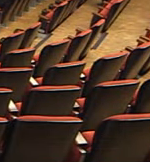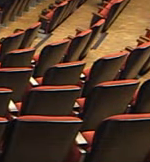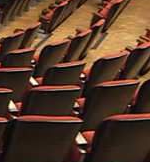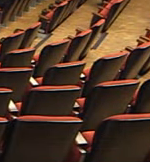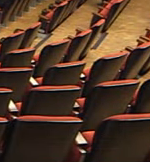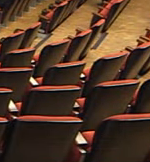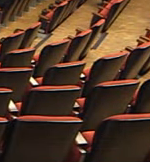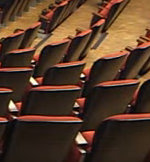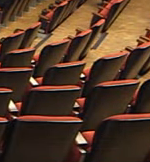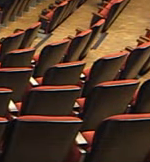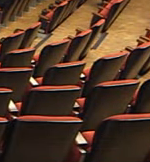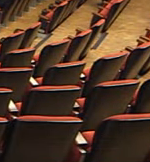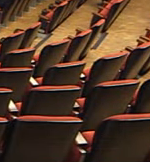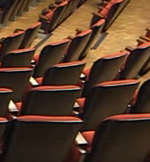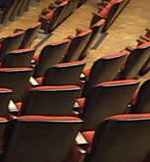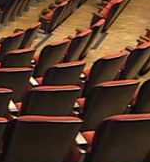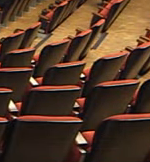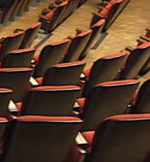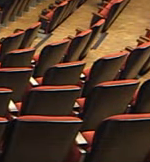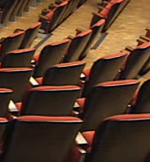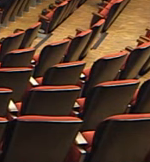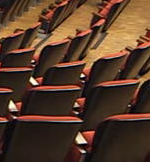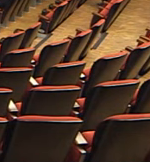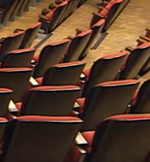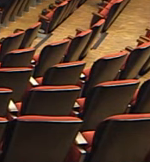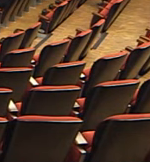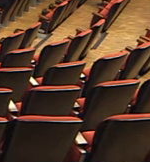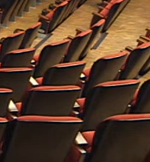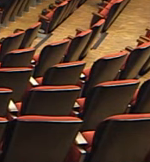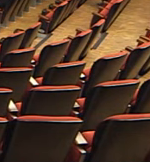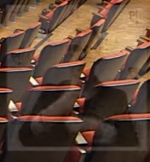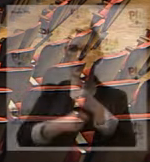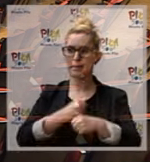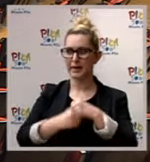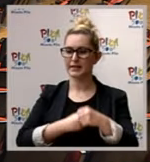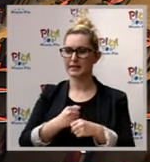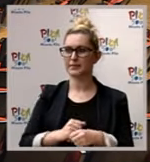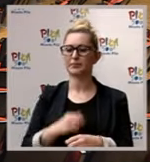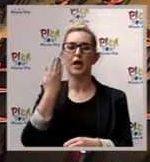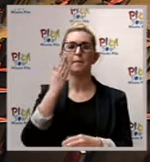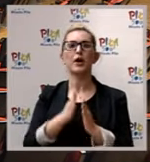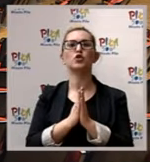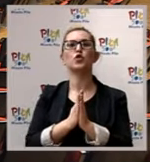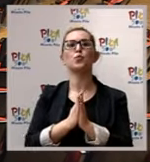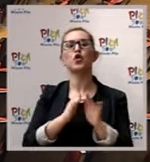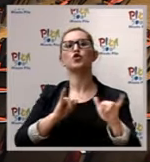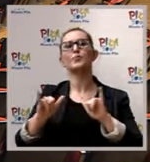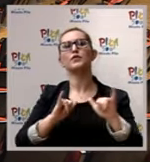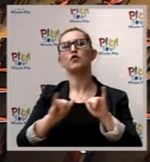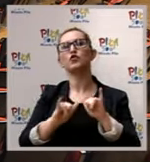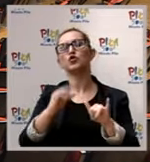Szanowni państwo radni, komisja skrutacyjna zakończyła pracę. Bardzo proszę panią przewodniczącą o